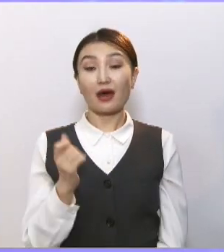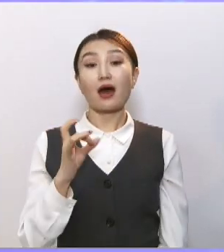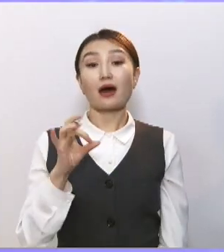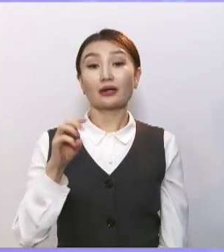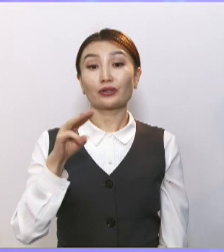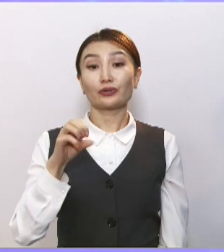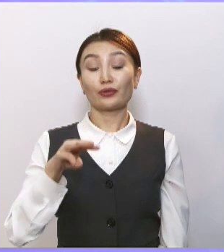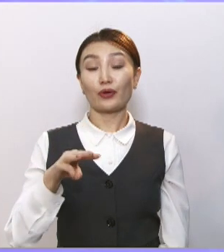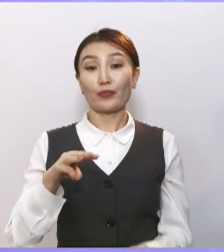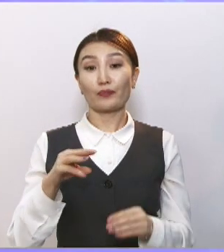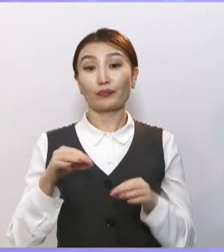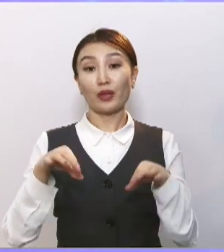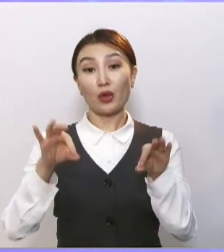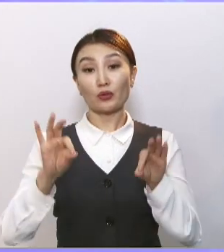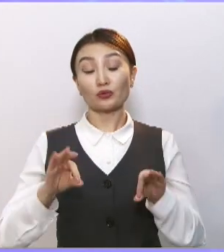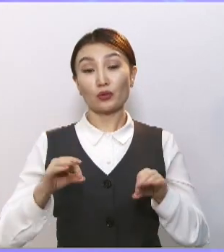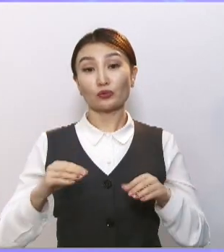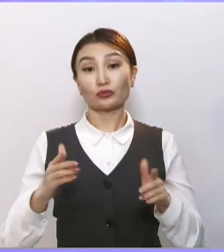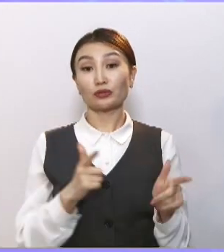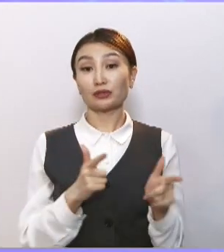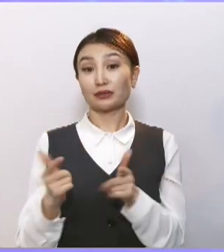Артём төшөгүн жыйнап жатат.